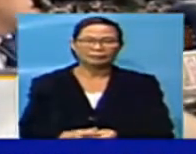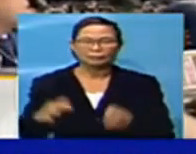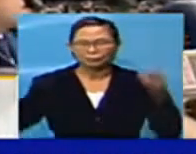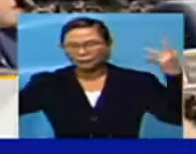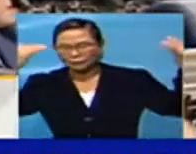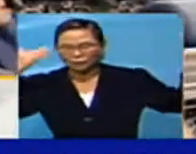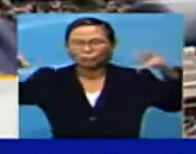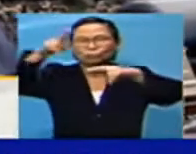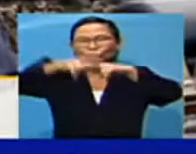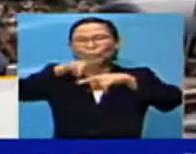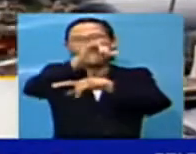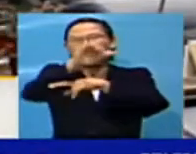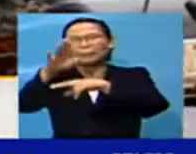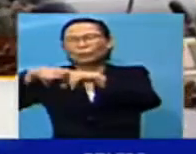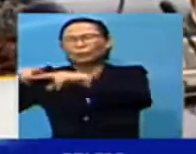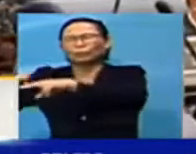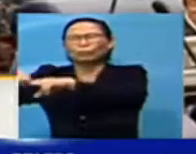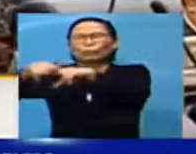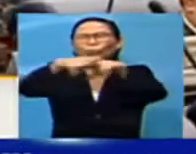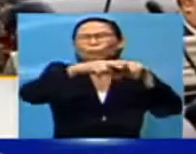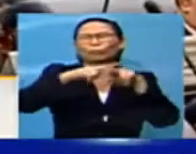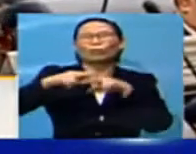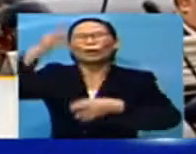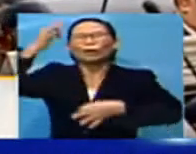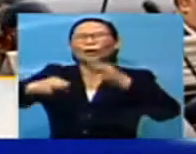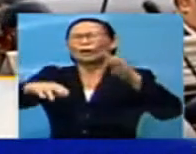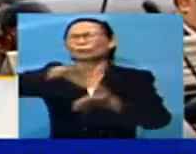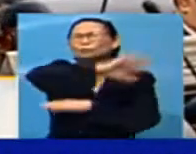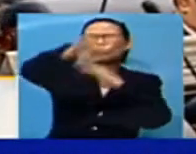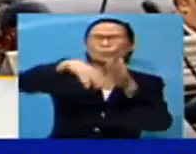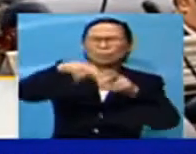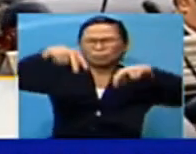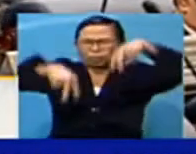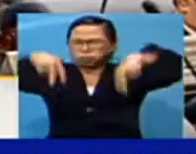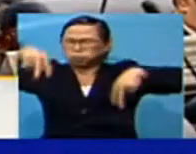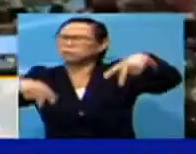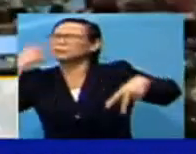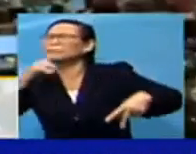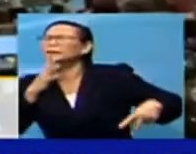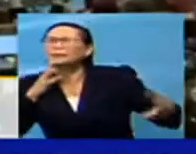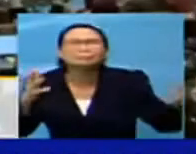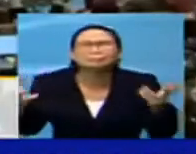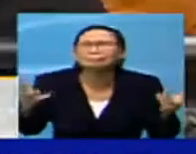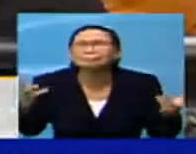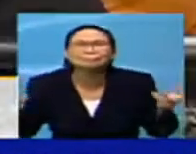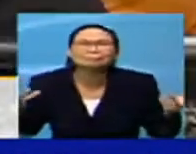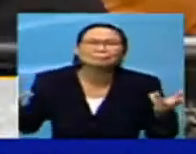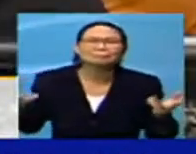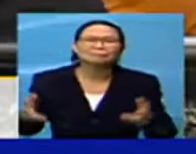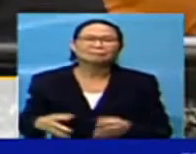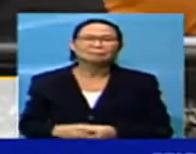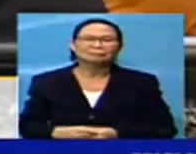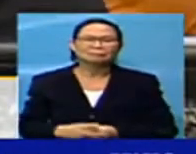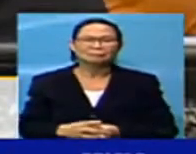Duduk, ahli yang berhormat. Macam mana saya dengar yang berhormat kalau semua berdiri, mana satu yang sebut mana?